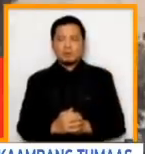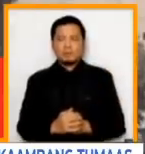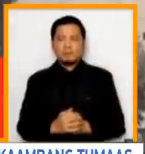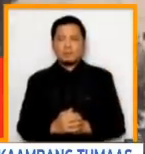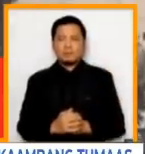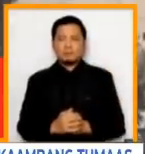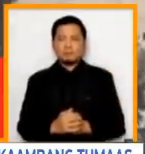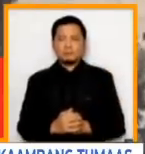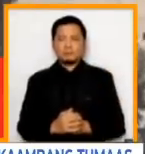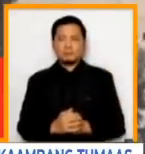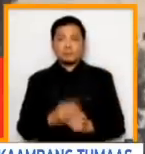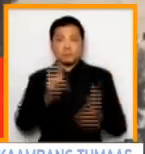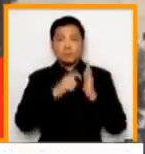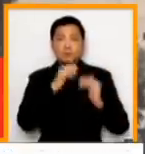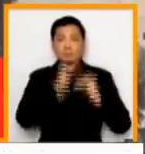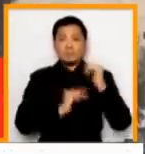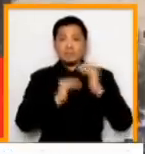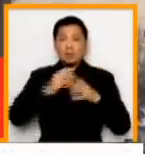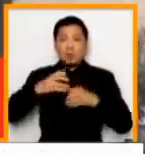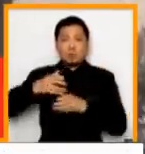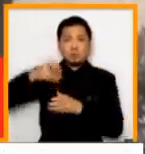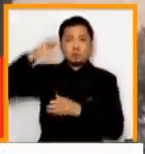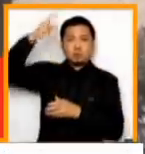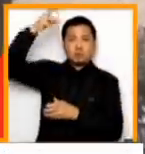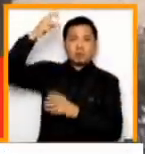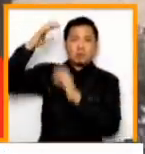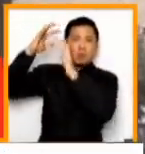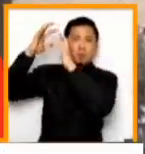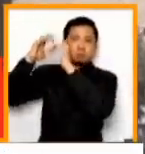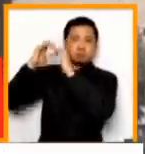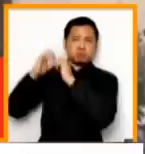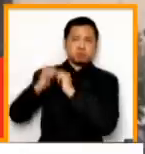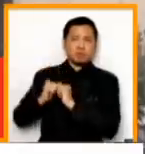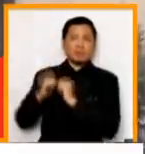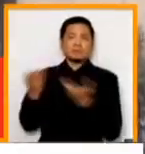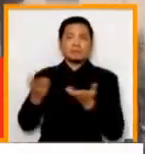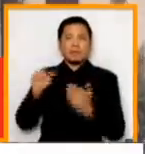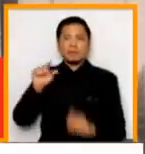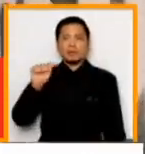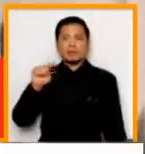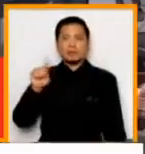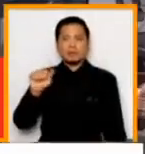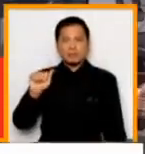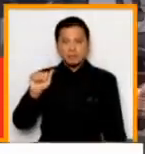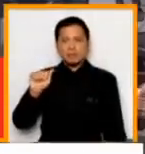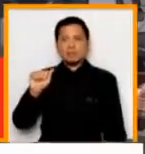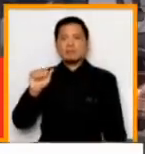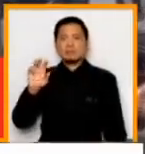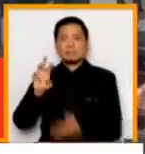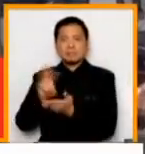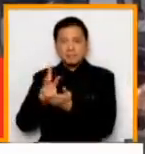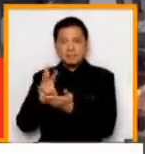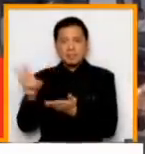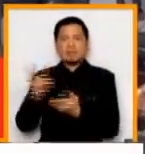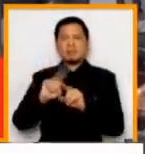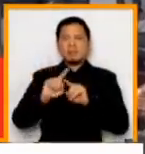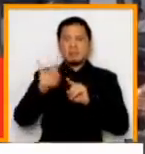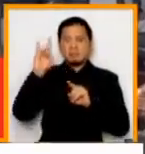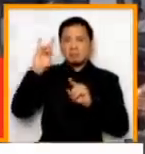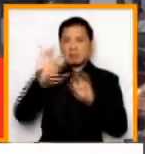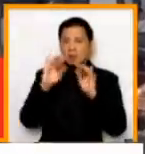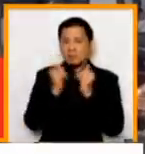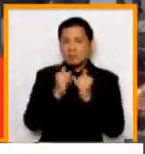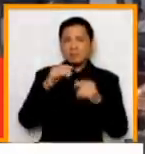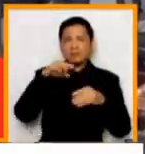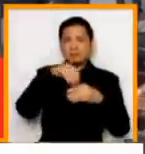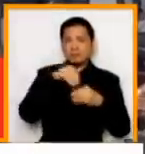gumuho ang Al-Hala Tower sa Gaza City, kung nasaan ang mga opisina ng iba't ibang media company kasama ang Al Jazeera at Associated